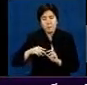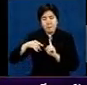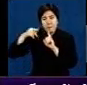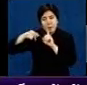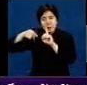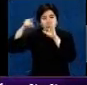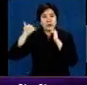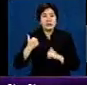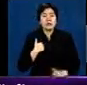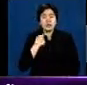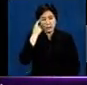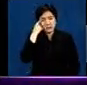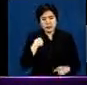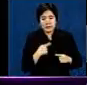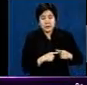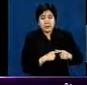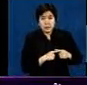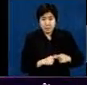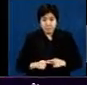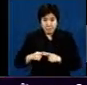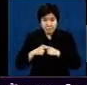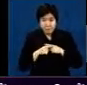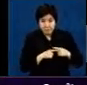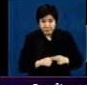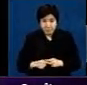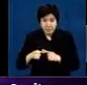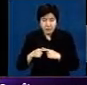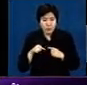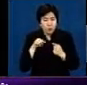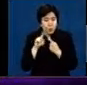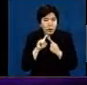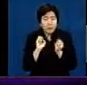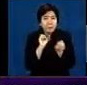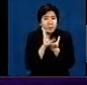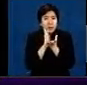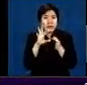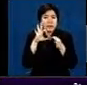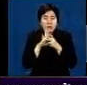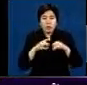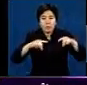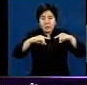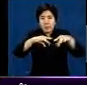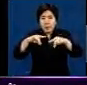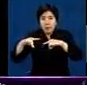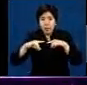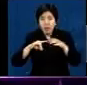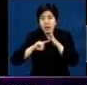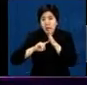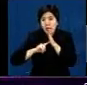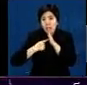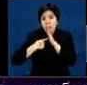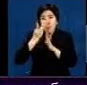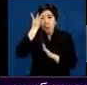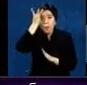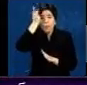ที่ได้รับความบาดเจ็บและมาจากการรุนแรงที่มาจากความกัดแย้งที่มีต้นตอจากความ